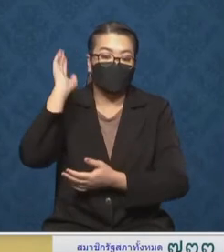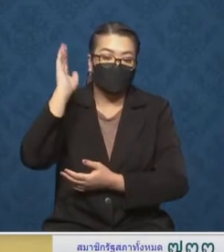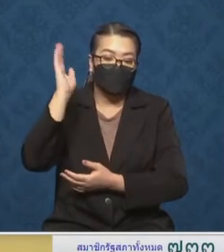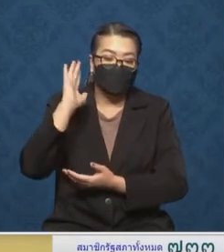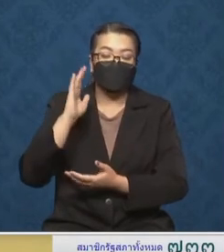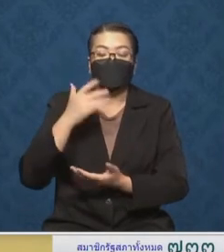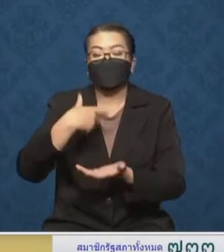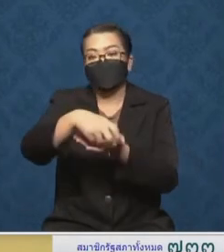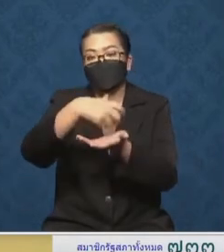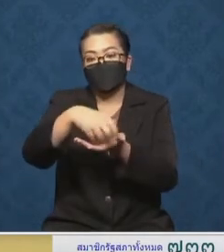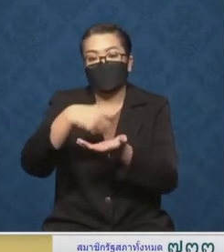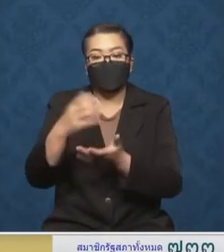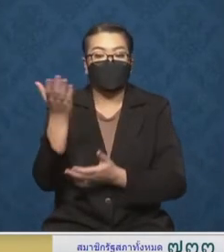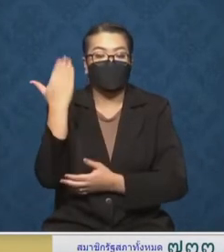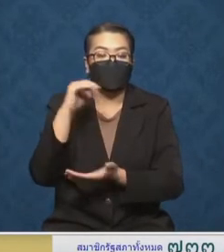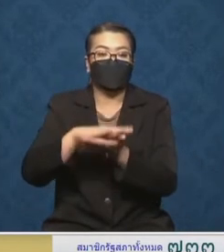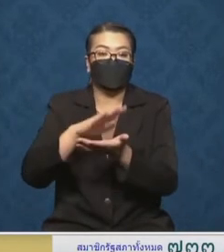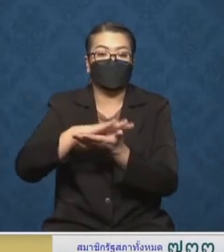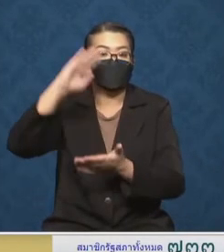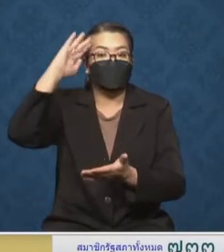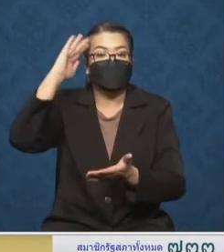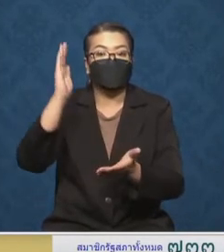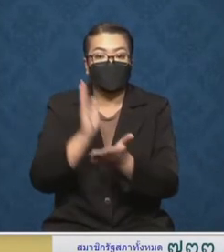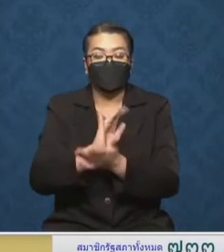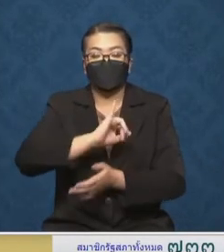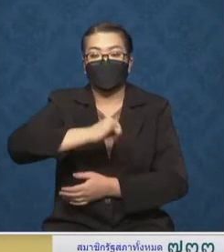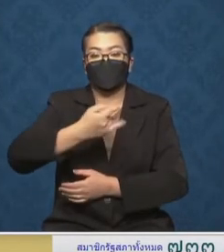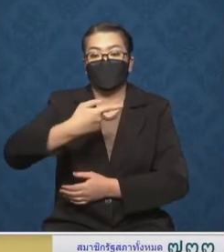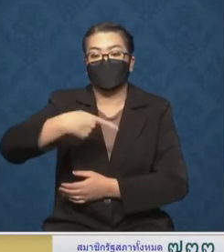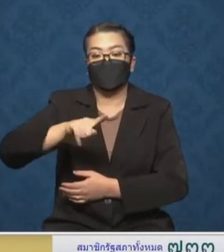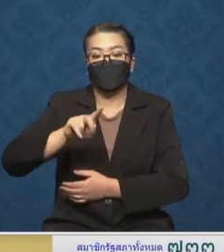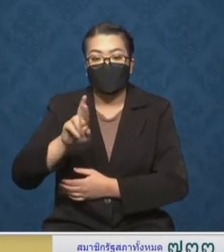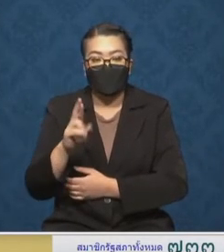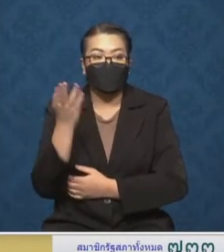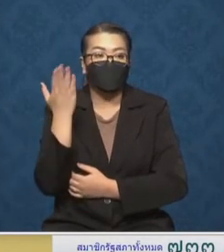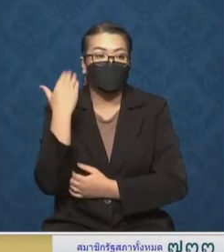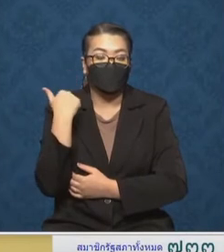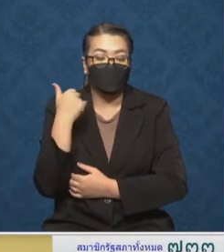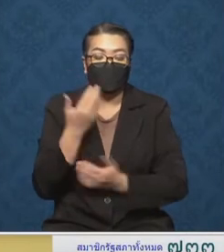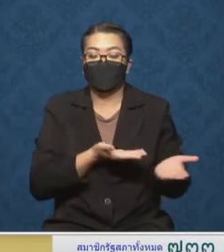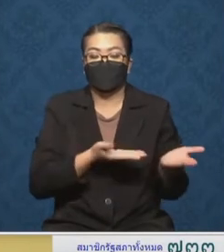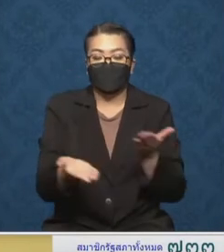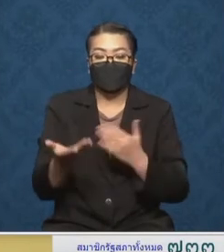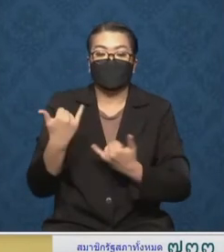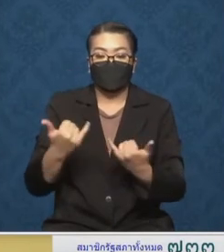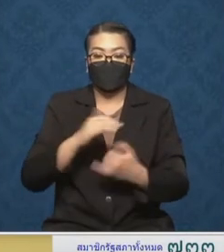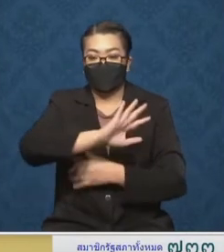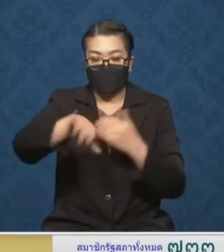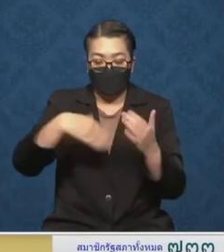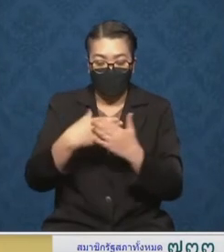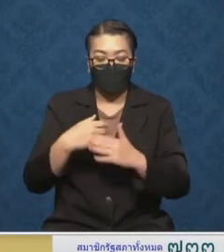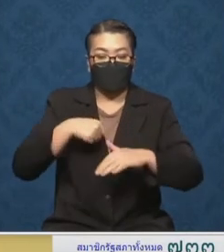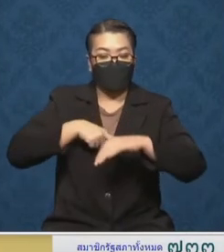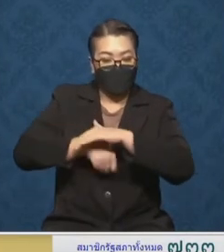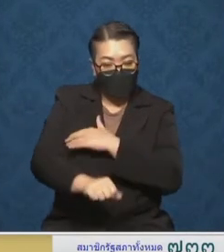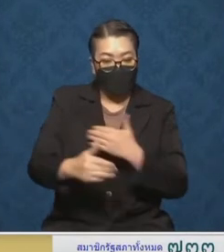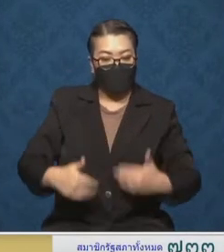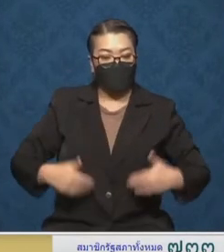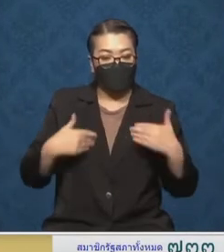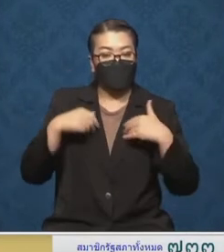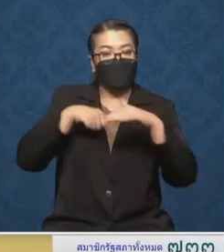นายร้อยจปรต่อหน้าผู้บัญชาการทหารบกในขณะนั้นว่าเราเกิดมาต้องตอบแทนบุญคุณแผ่นดิน